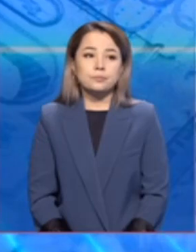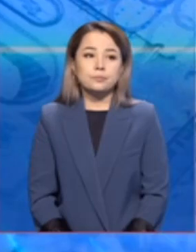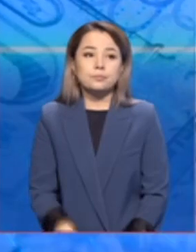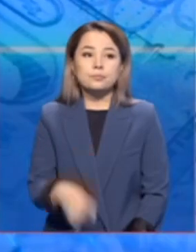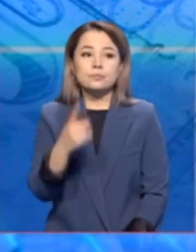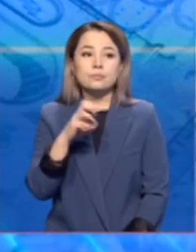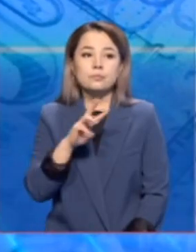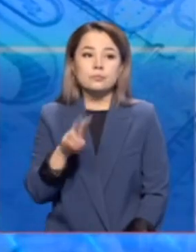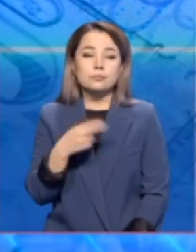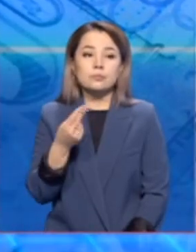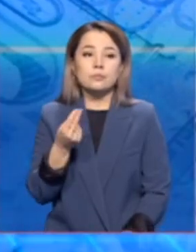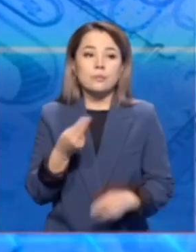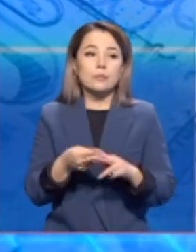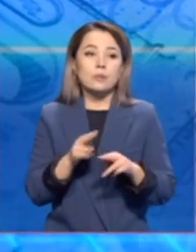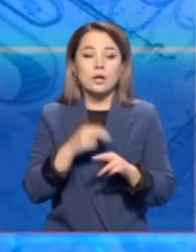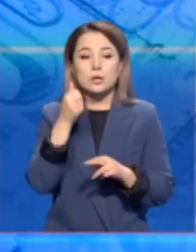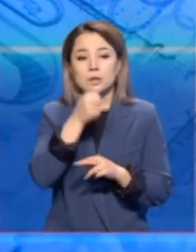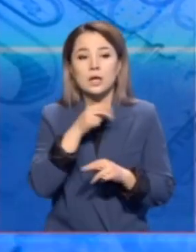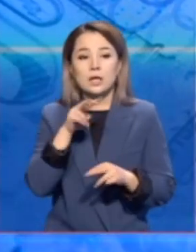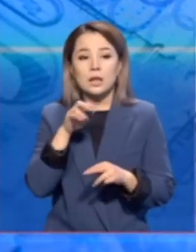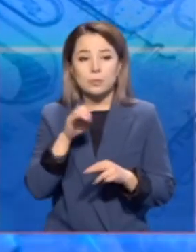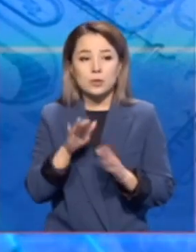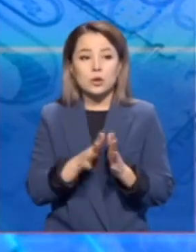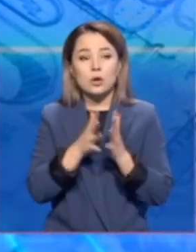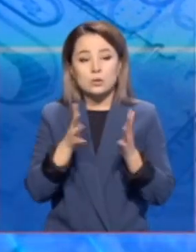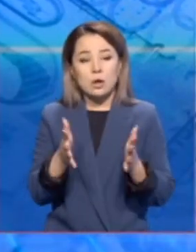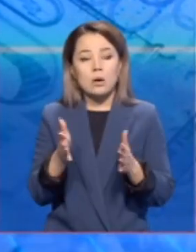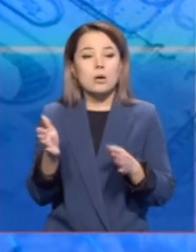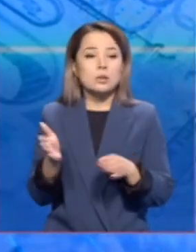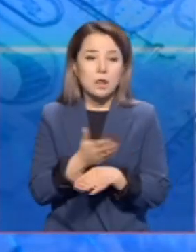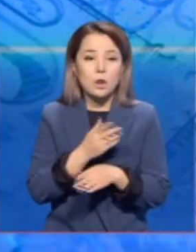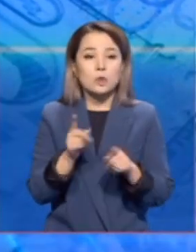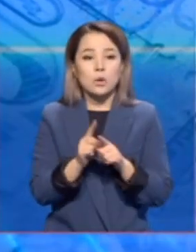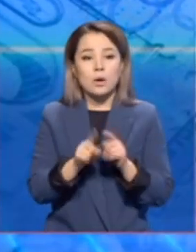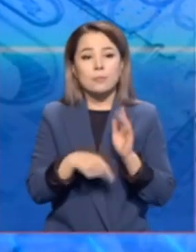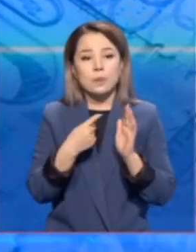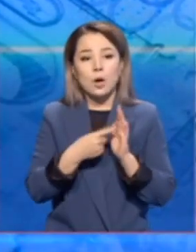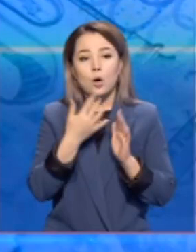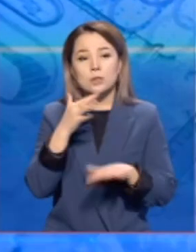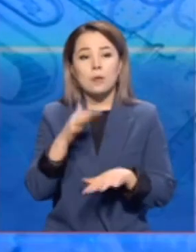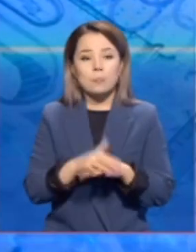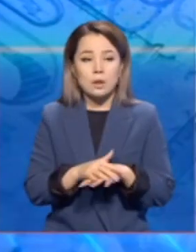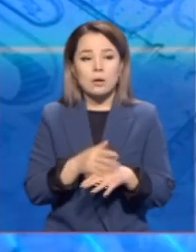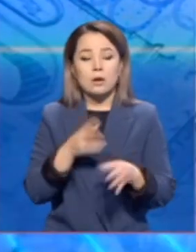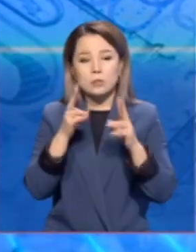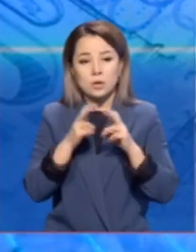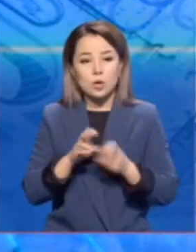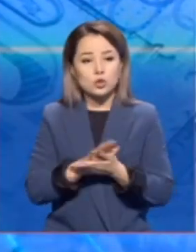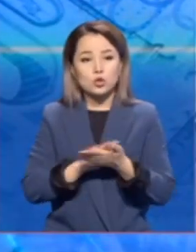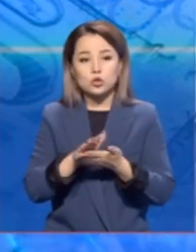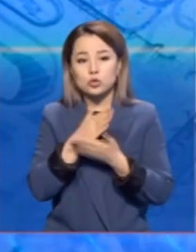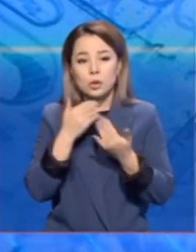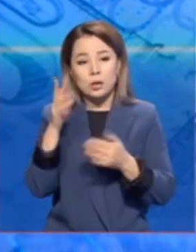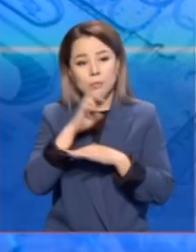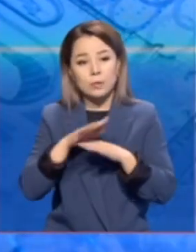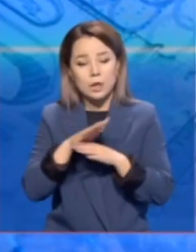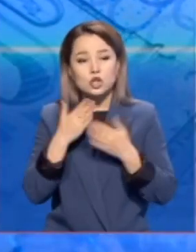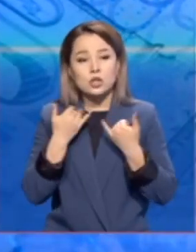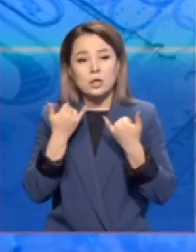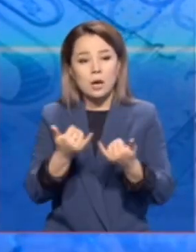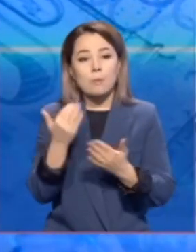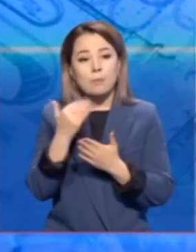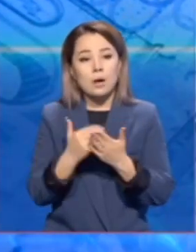100 миллиард теңге сомасындағы жылдық лимитті ұлғайту немесе лимитті алып тастау туралы мәселені Ұлттық банк қарастырмайды. Жалпы алғанда мемлекеттік